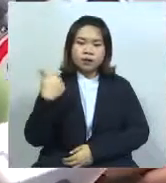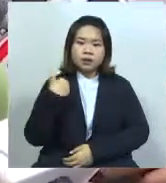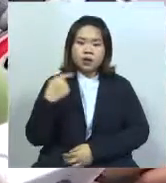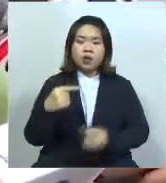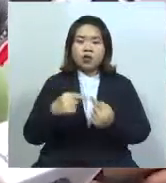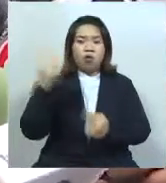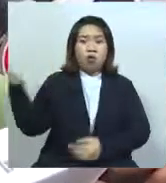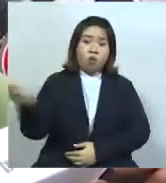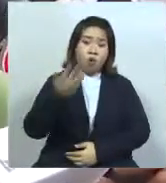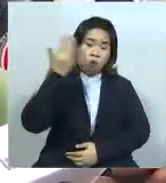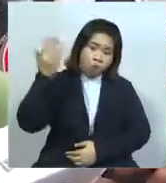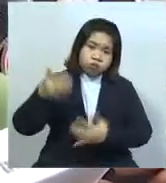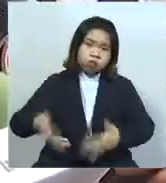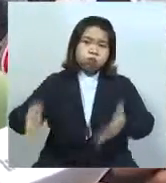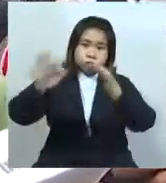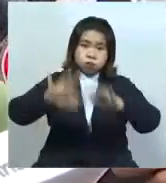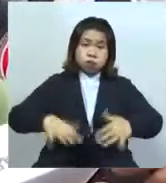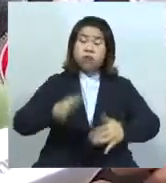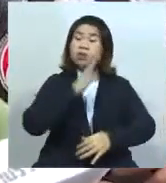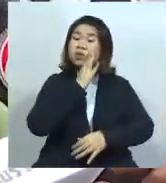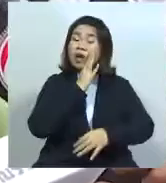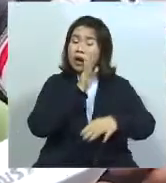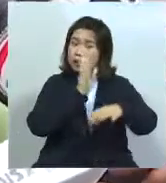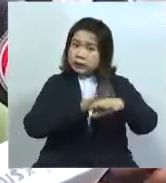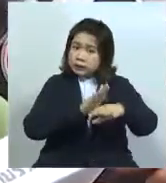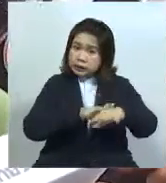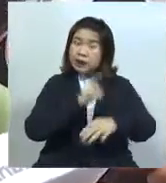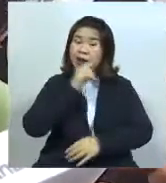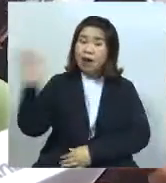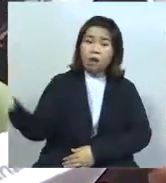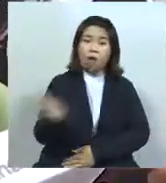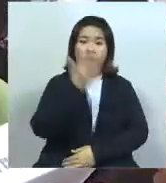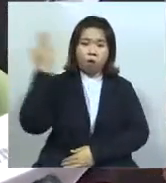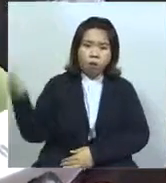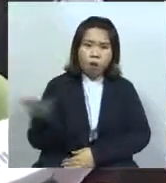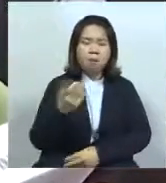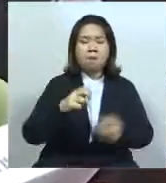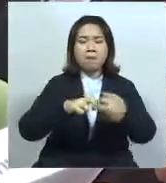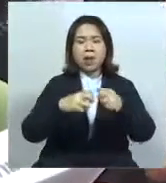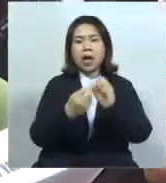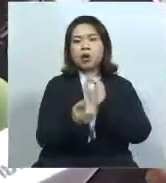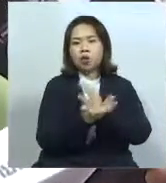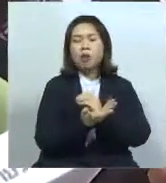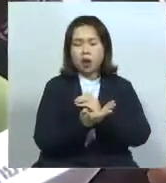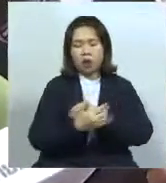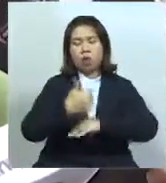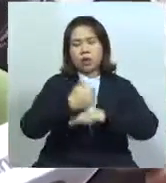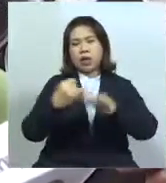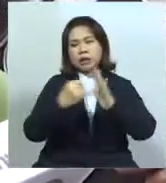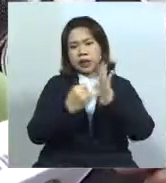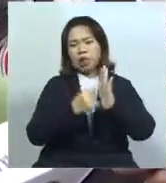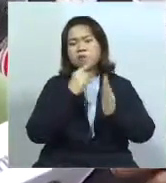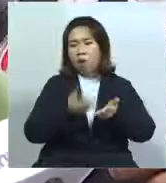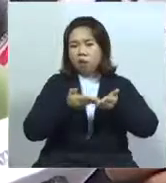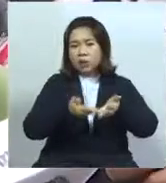คลื่นลมนะครับถ้ามีการแจ้งเตือนและประเมินว่าคลื่นลมเนี่ยจะเป็นอันตรายเนี่ยก็ท่านผู้ว่าการจังหวัดจะต้องสั่งห้ามเรือ